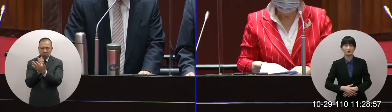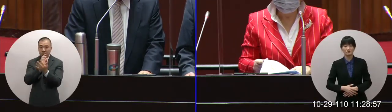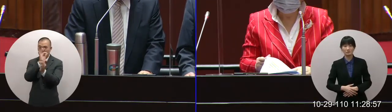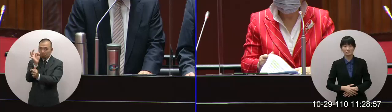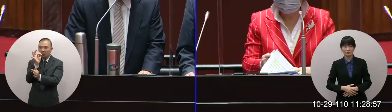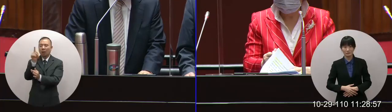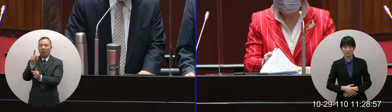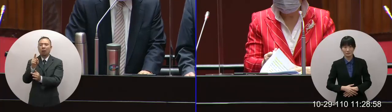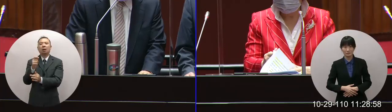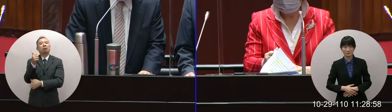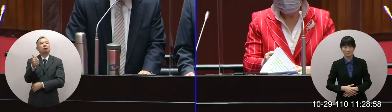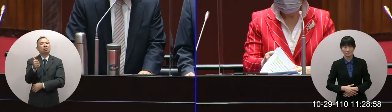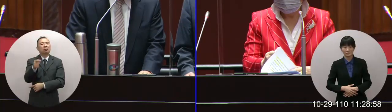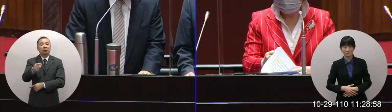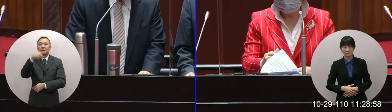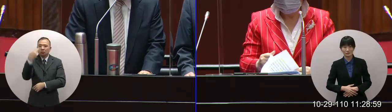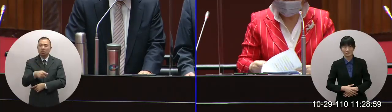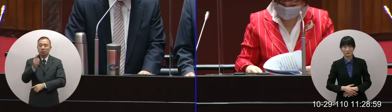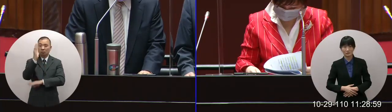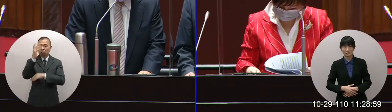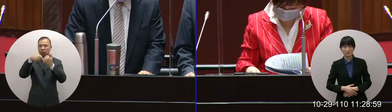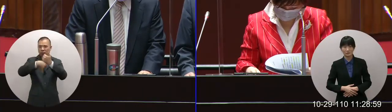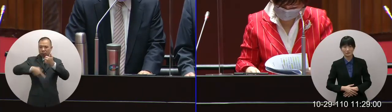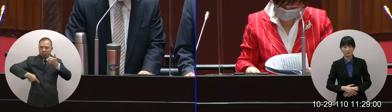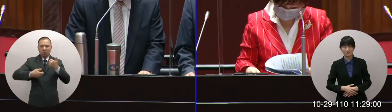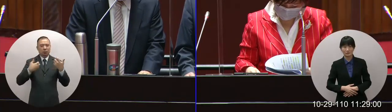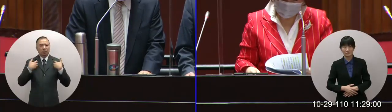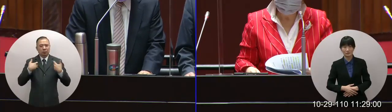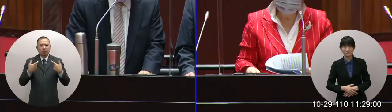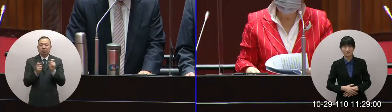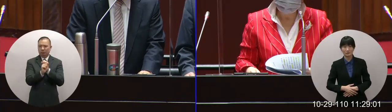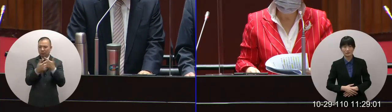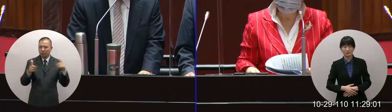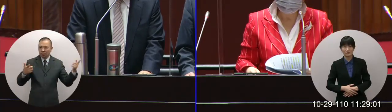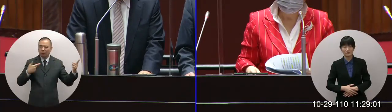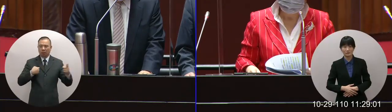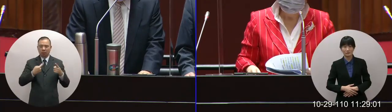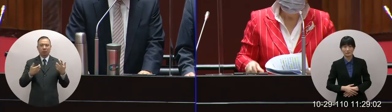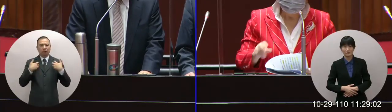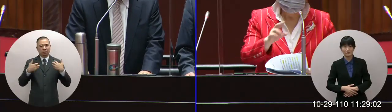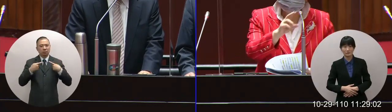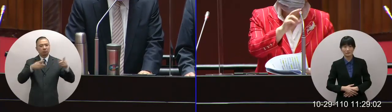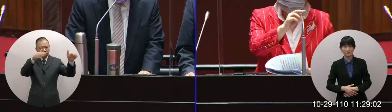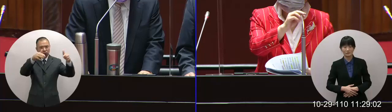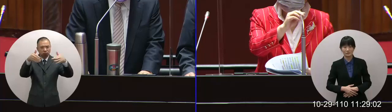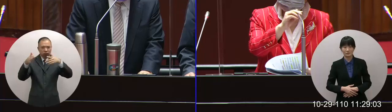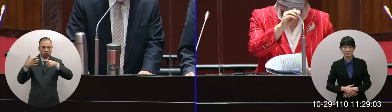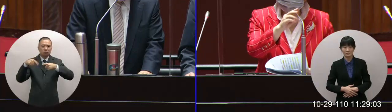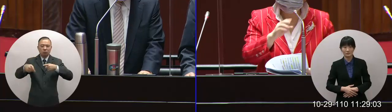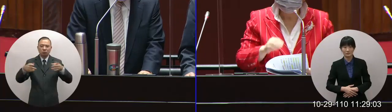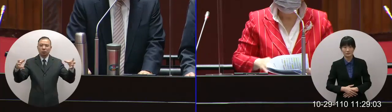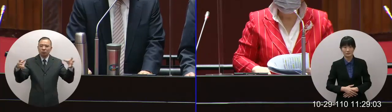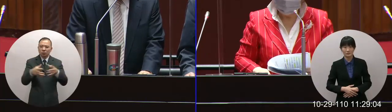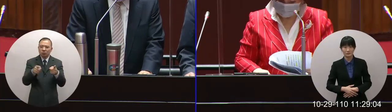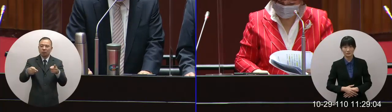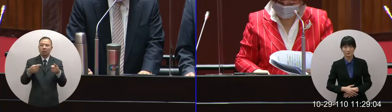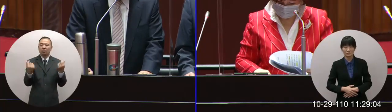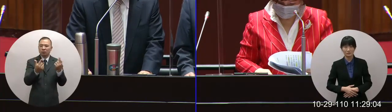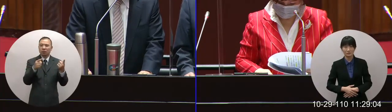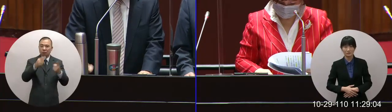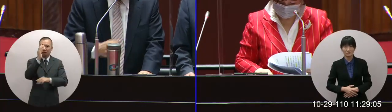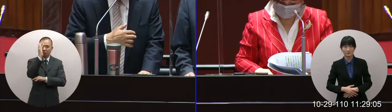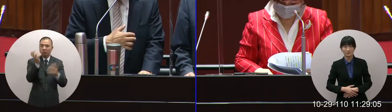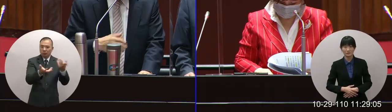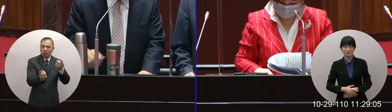关部会各有职司，我们对相关部会的柔和，也有政务委员，也